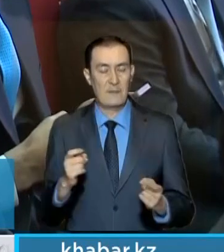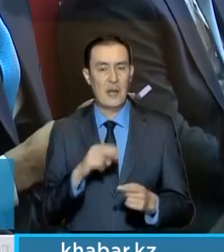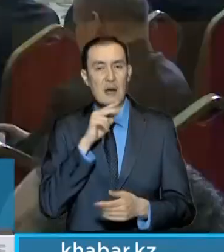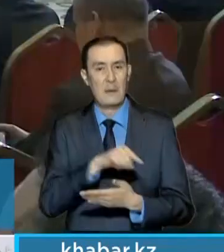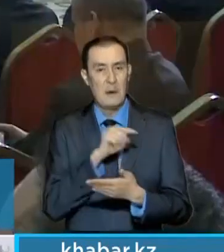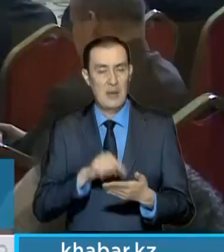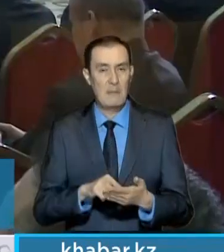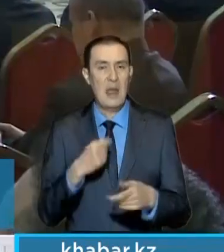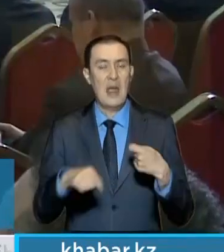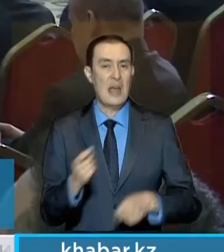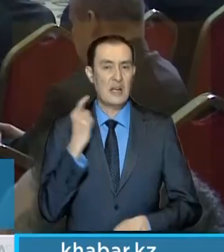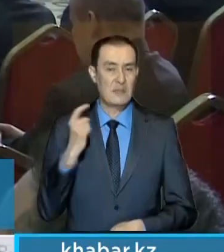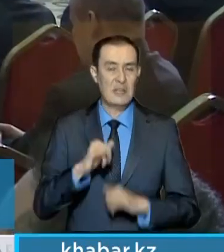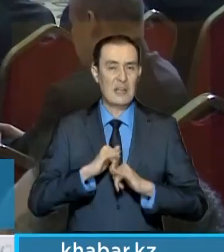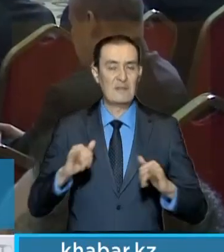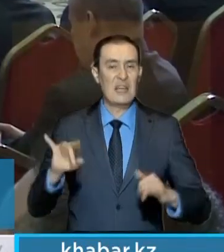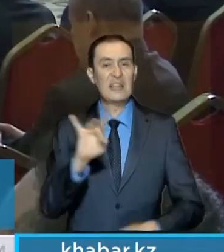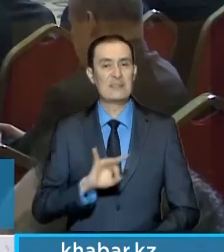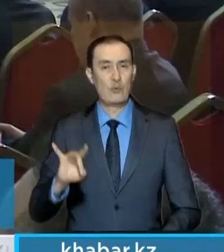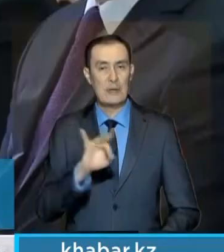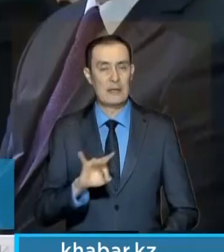экономические стратегии развития